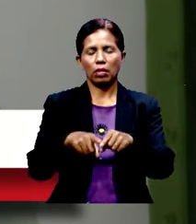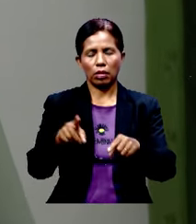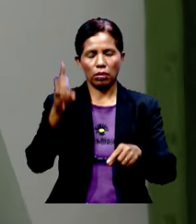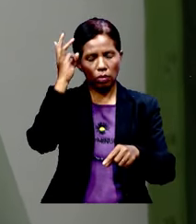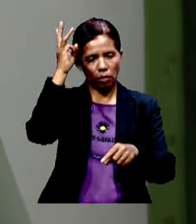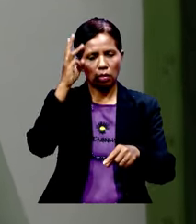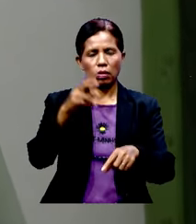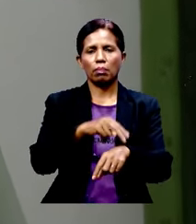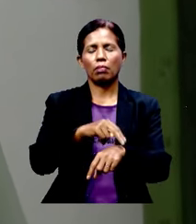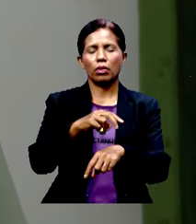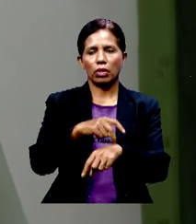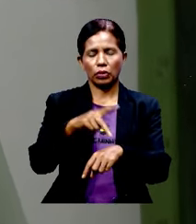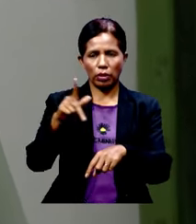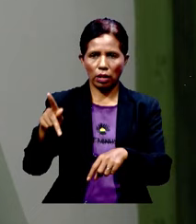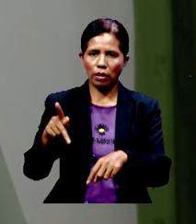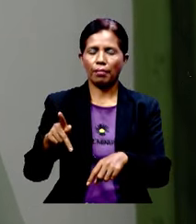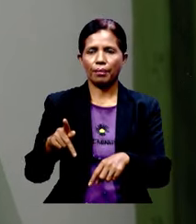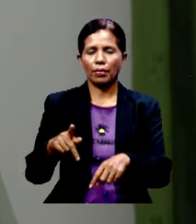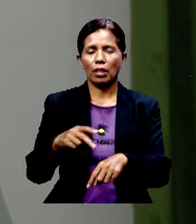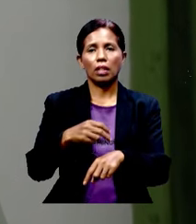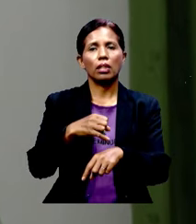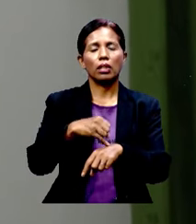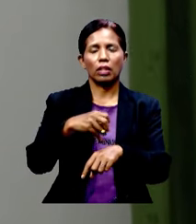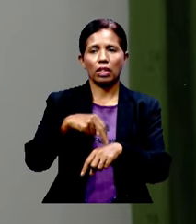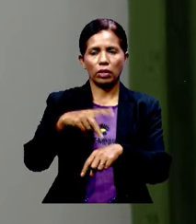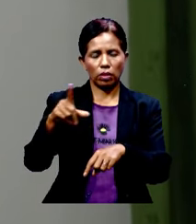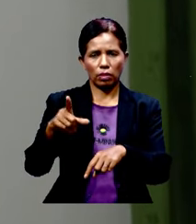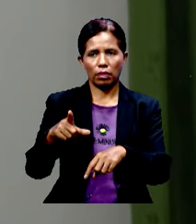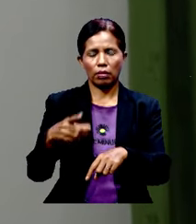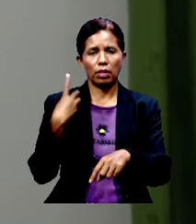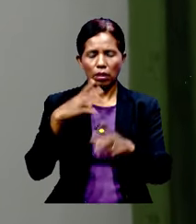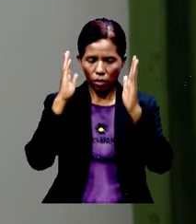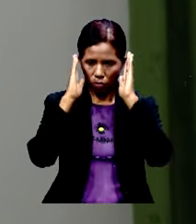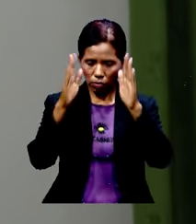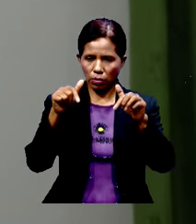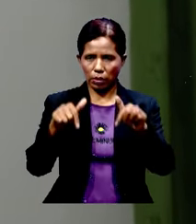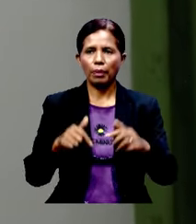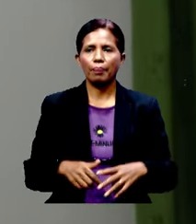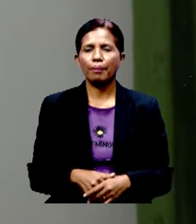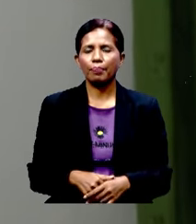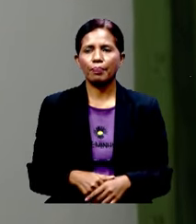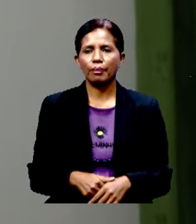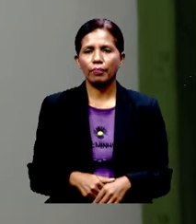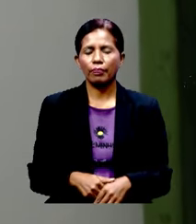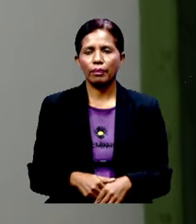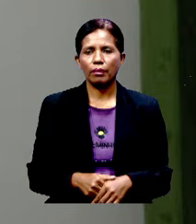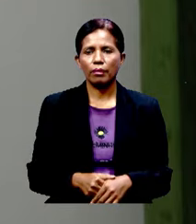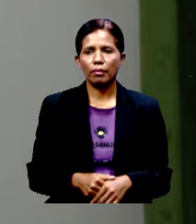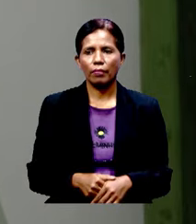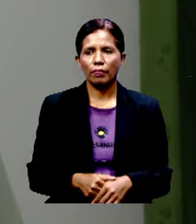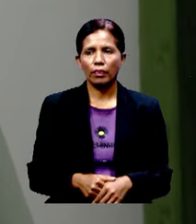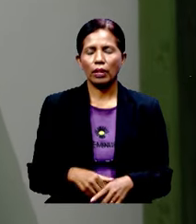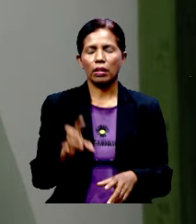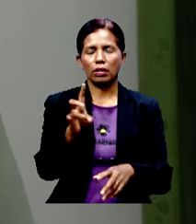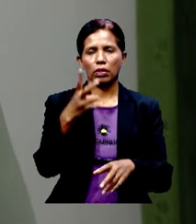nasional, katak ita ia stok ai muru ne bema ka limitasaun tep tebes. Perse tau aten samba dene mos. Agora ne mamuk sinfi